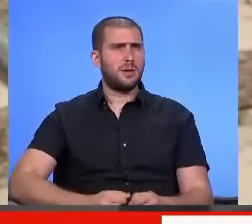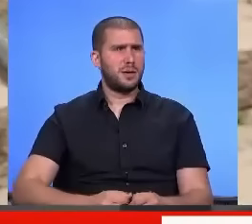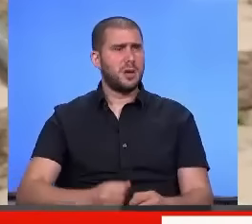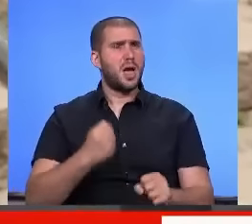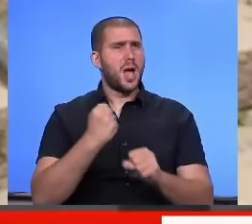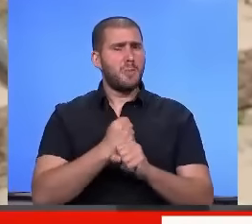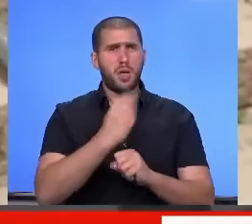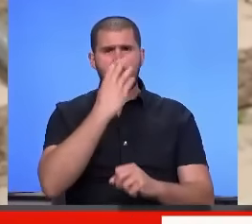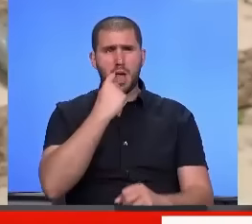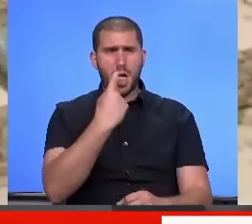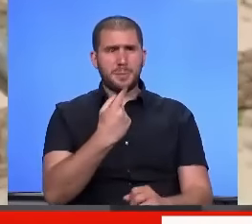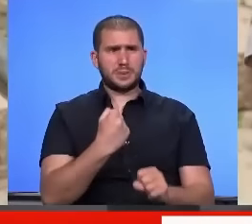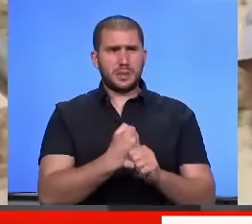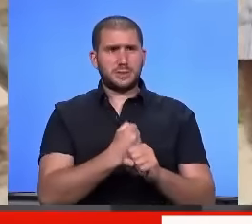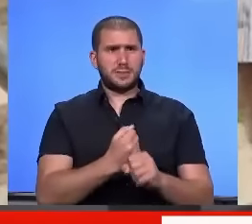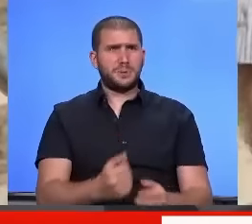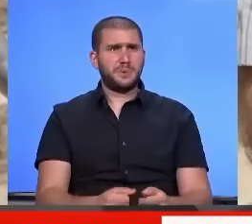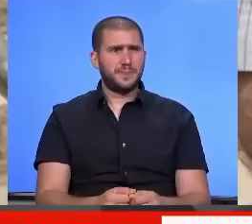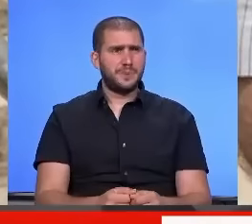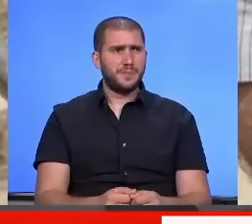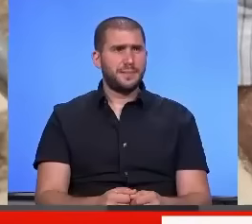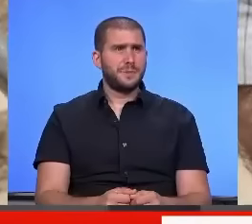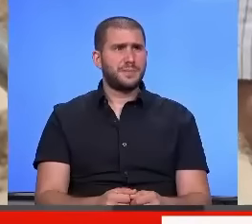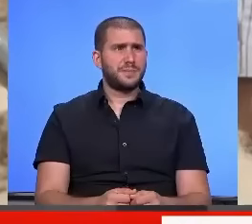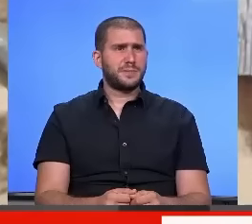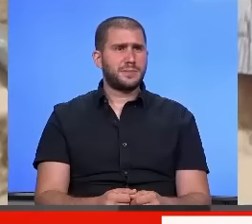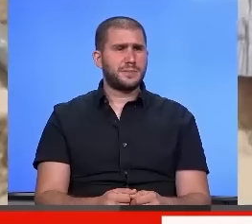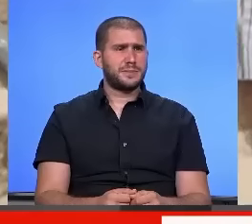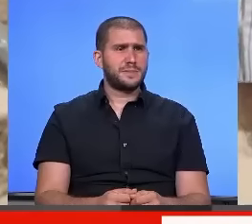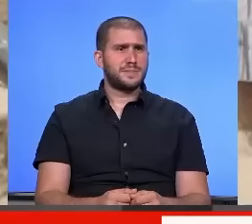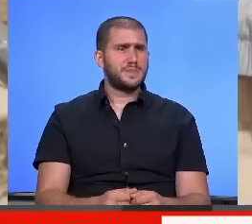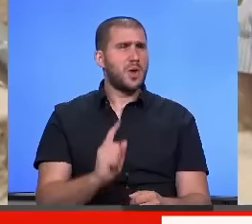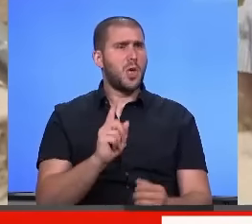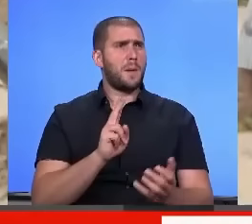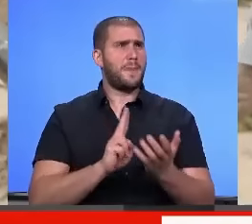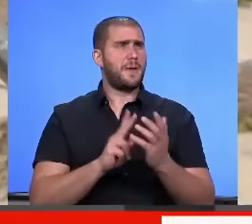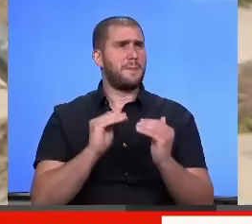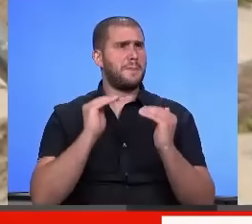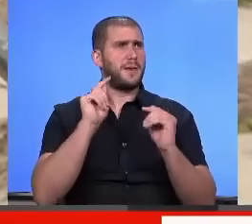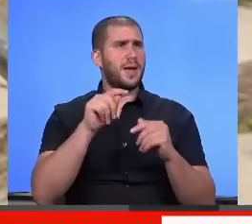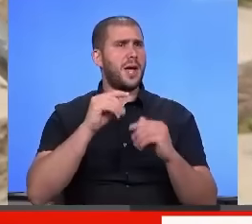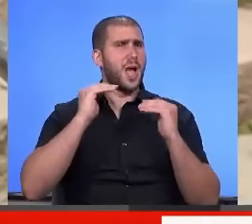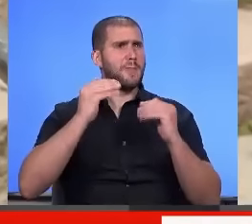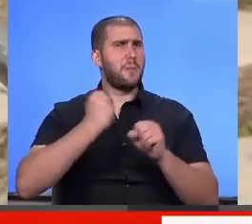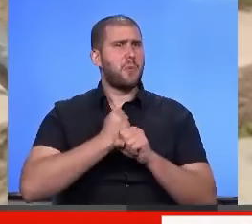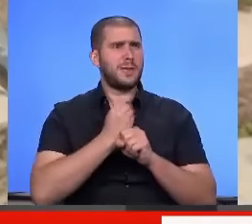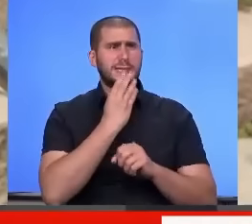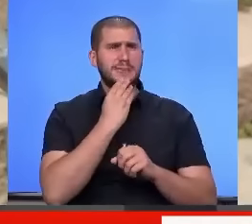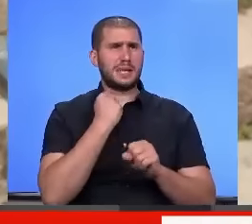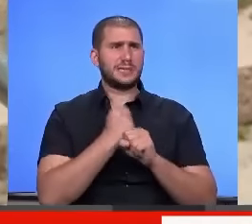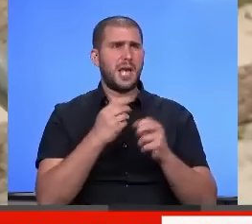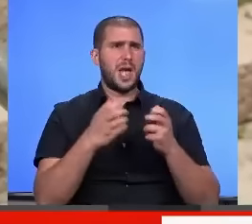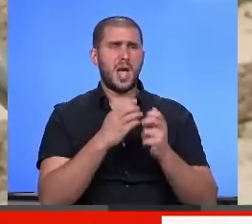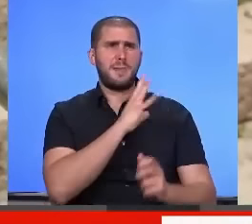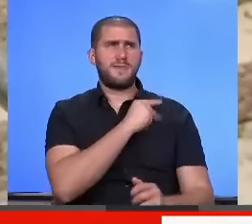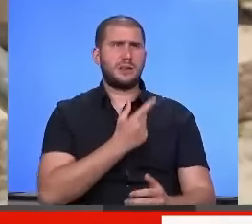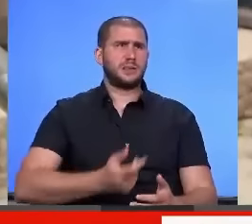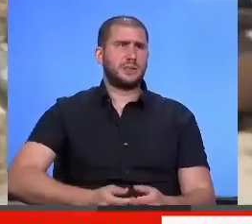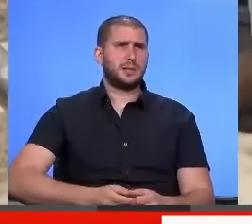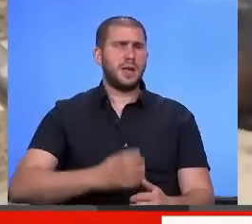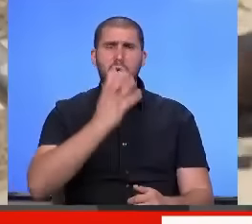اللي عملتها حماس يعني مش قد الاعمال اللي عملتها اسرائيل بشعب فلسطين بالفلسطيني.